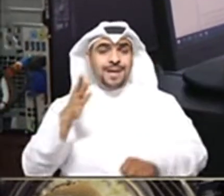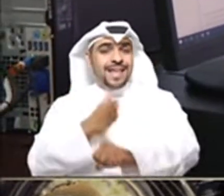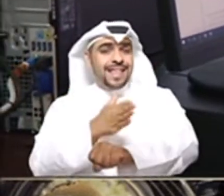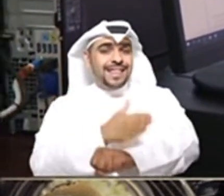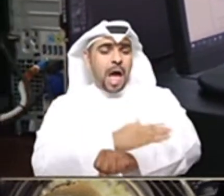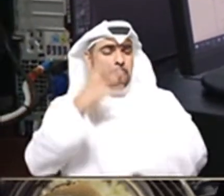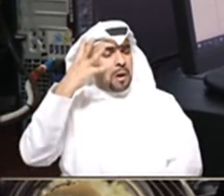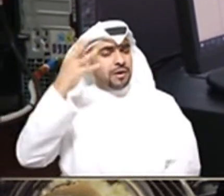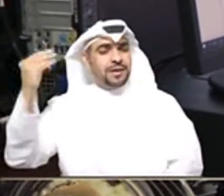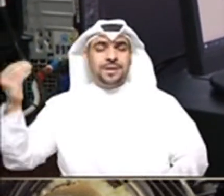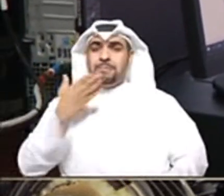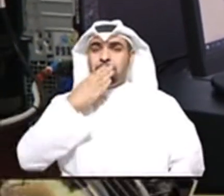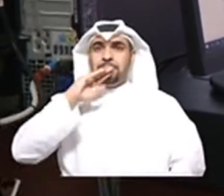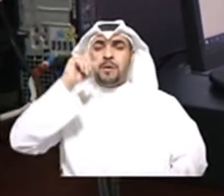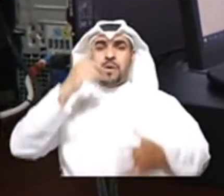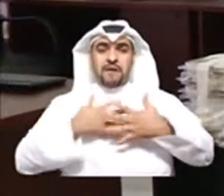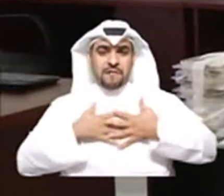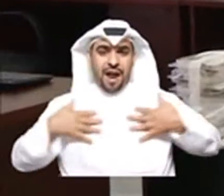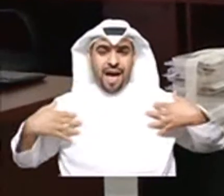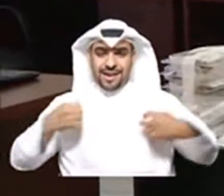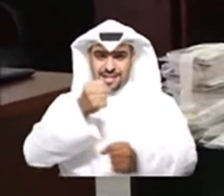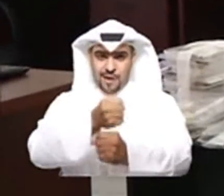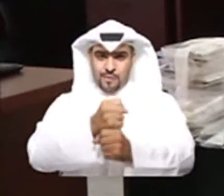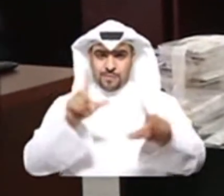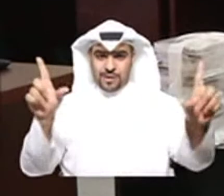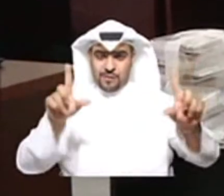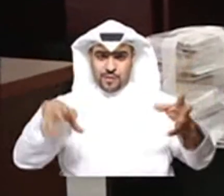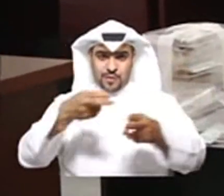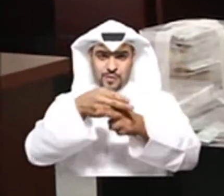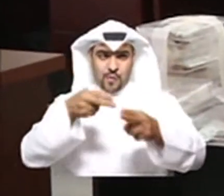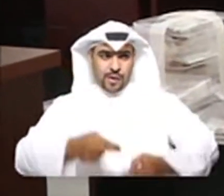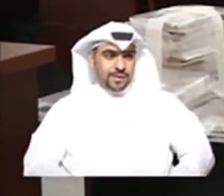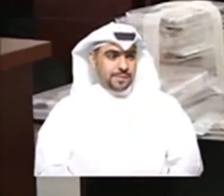وسعداء بما يقومون به. مروة محرم، تلفزيون دولة الكويت.